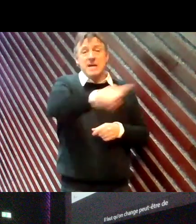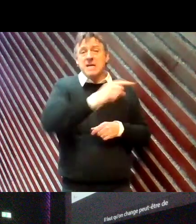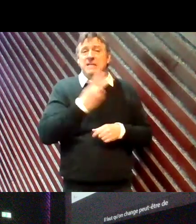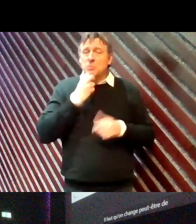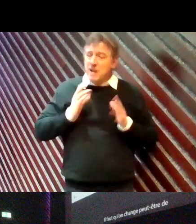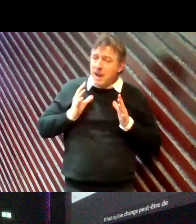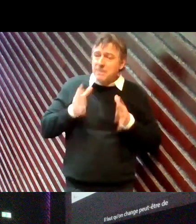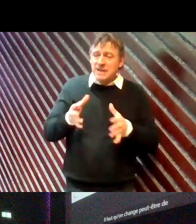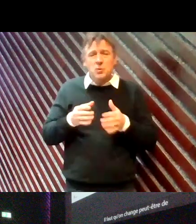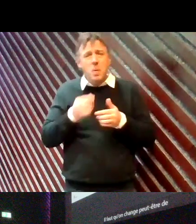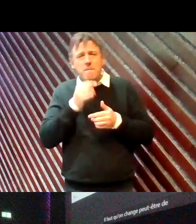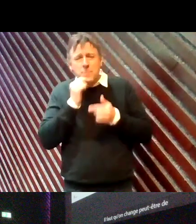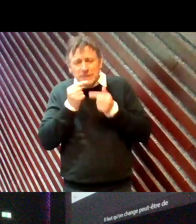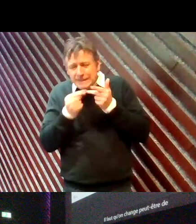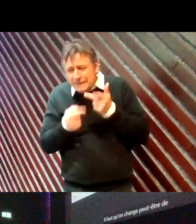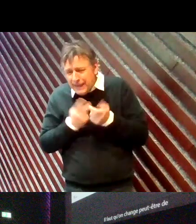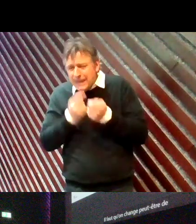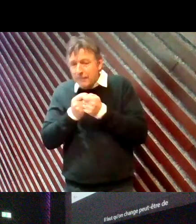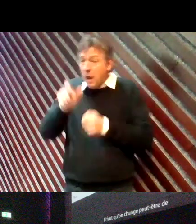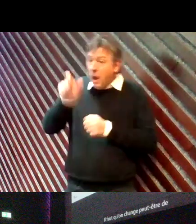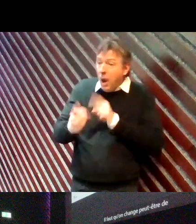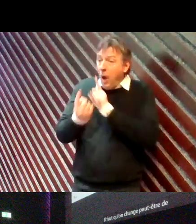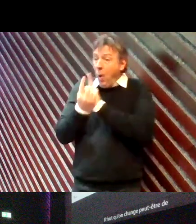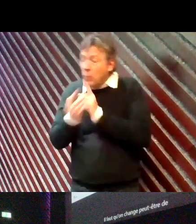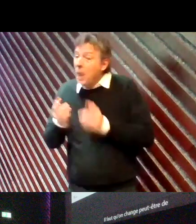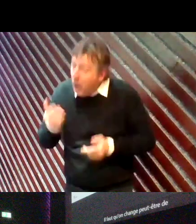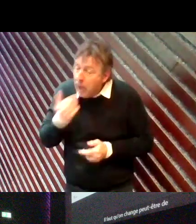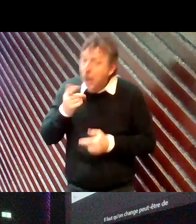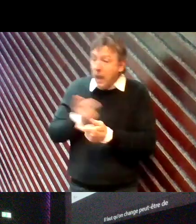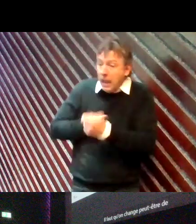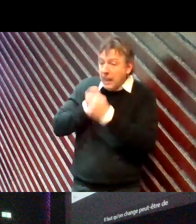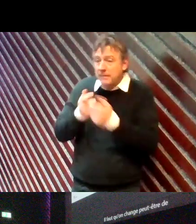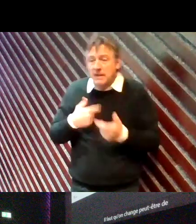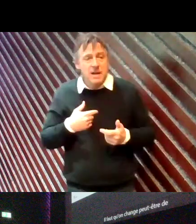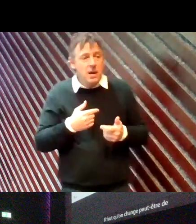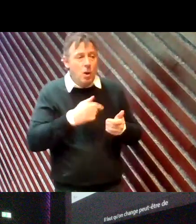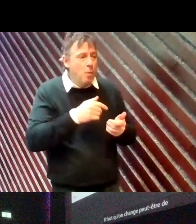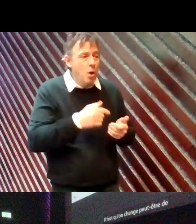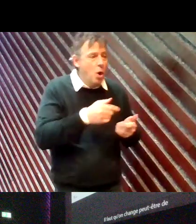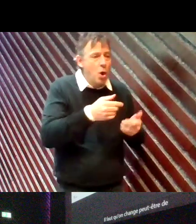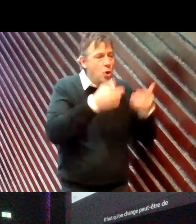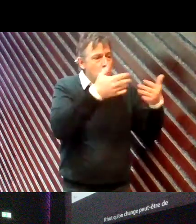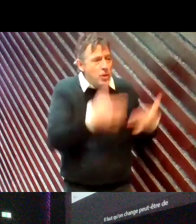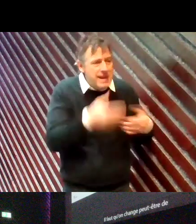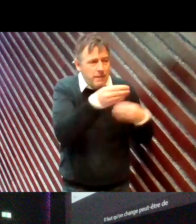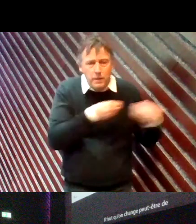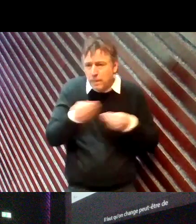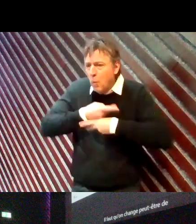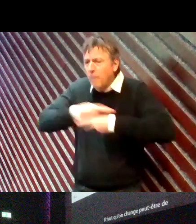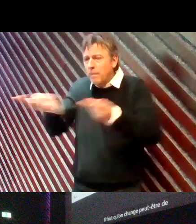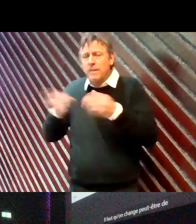gestes du quotidien, du changement de rapport à l'autre, d'aller collecter des données, d'aller des citoyens un peu militants. Alors, au CCH, on parle de